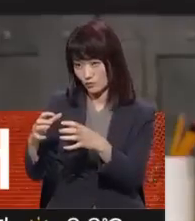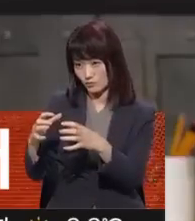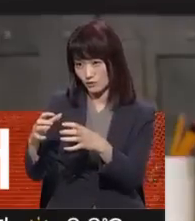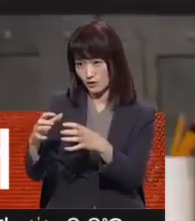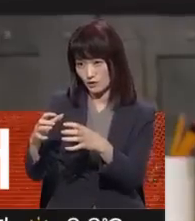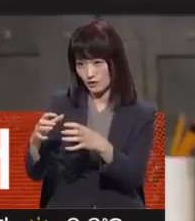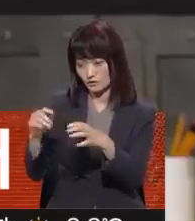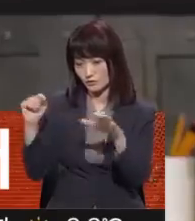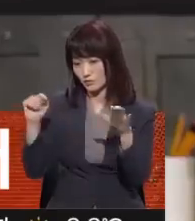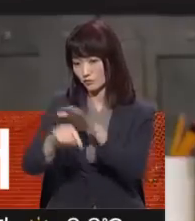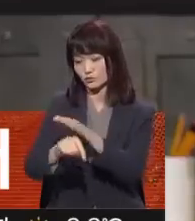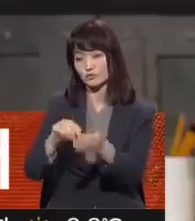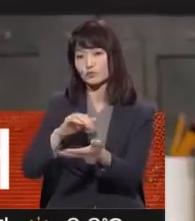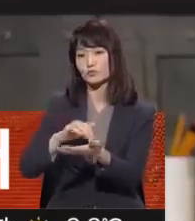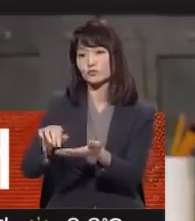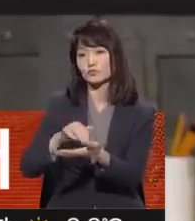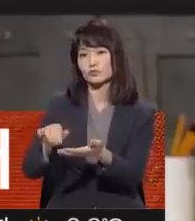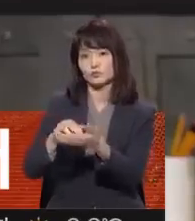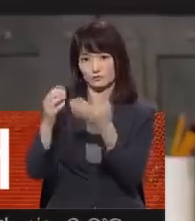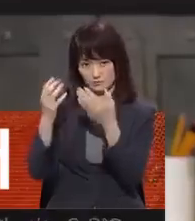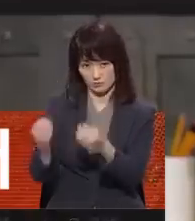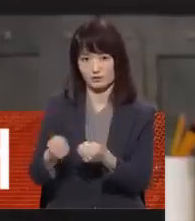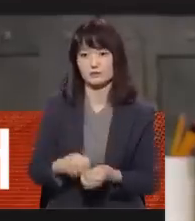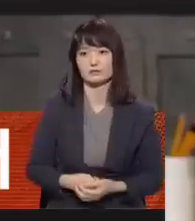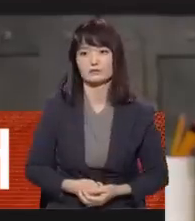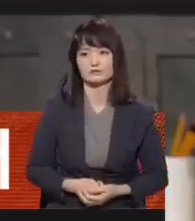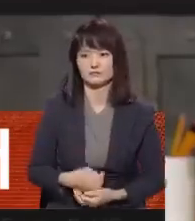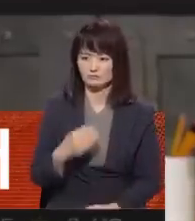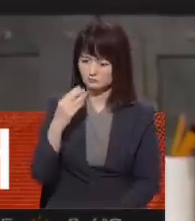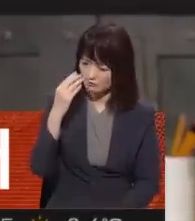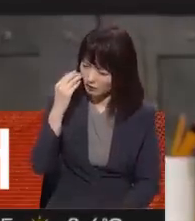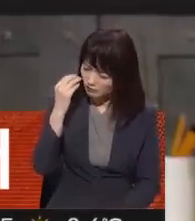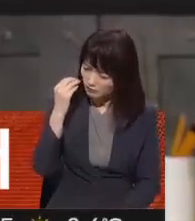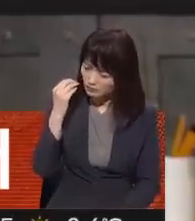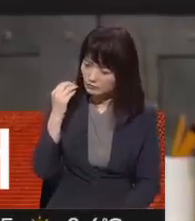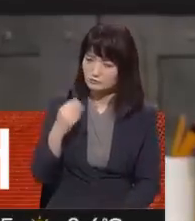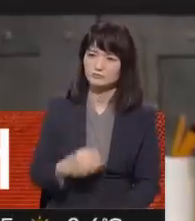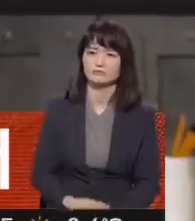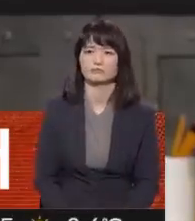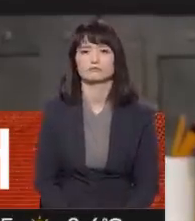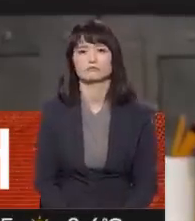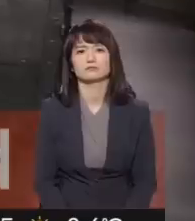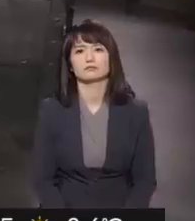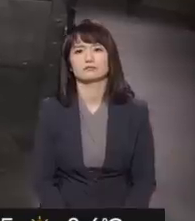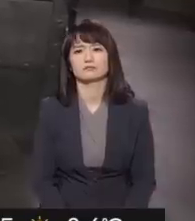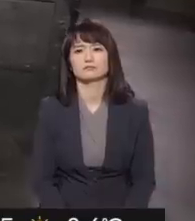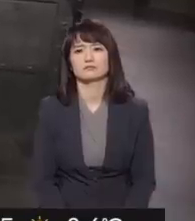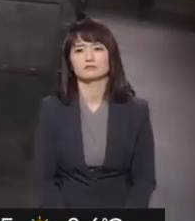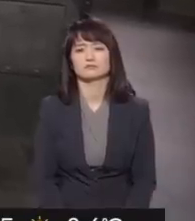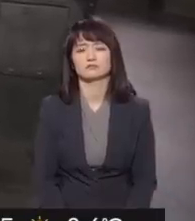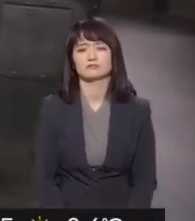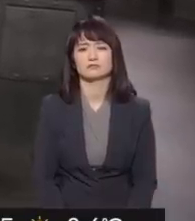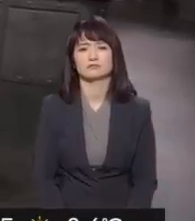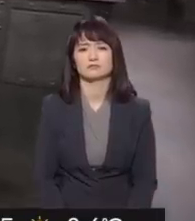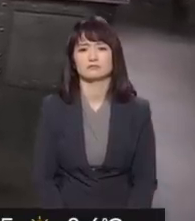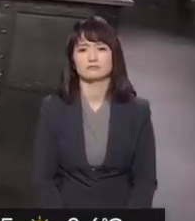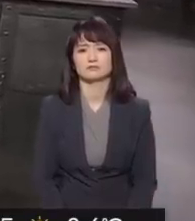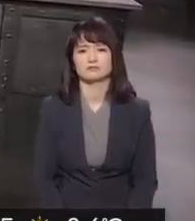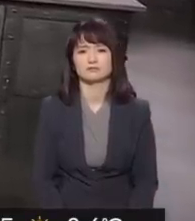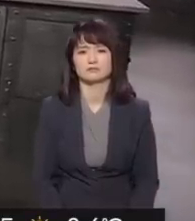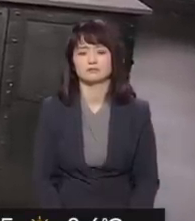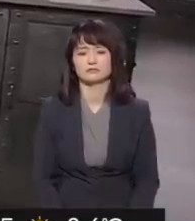한두 번이 아니고 상당히 많아진 거예요 그럼 이상해진 거죠 외박까지 자 지금 자막으로